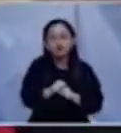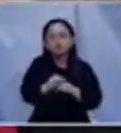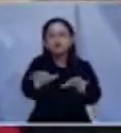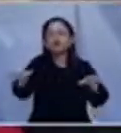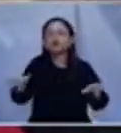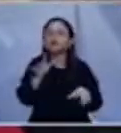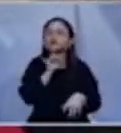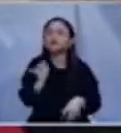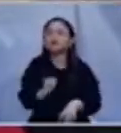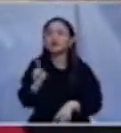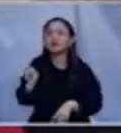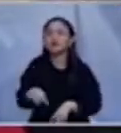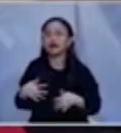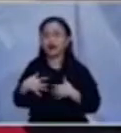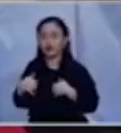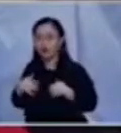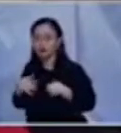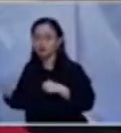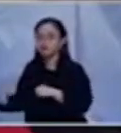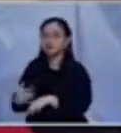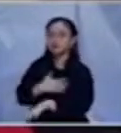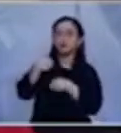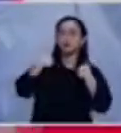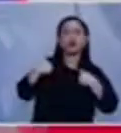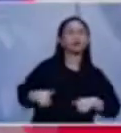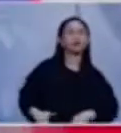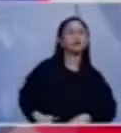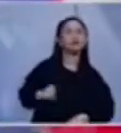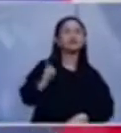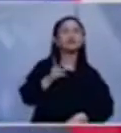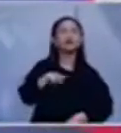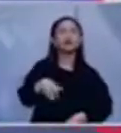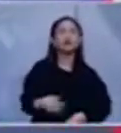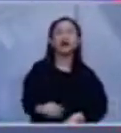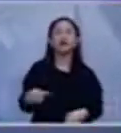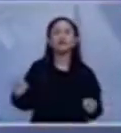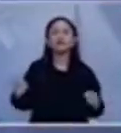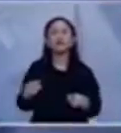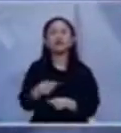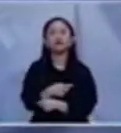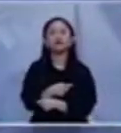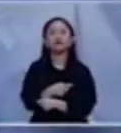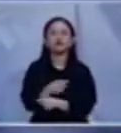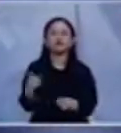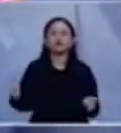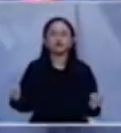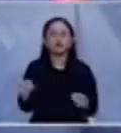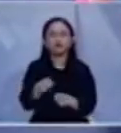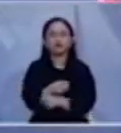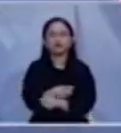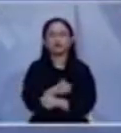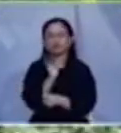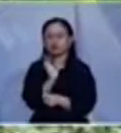yakni penularan dari hewan ke manusia disebabkan oleh adanya infeksi virus human monkeypox.